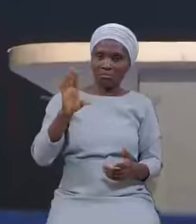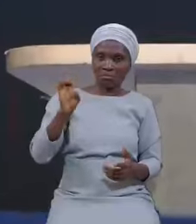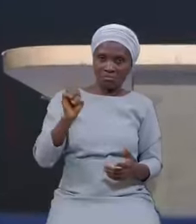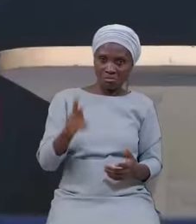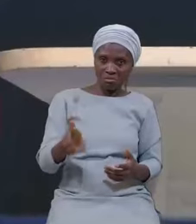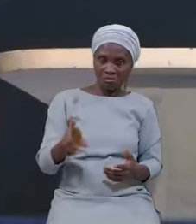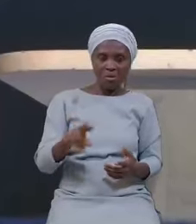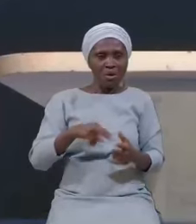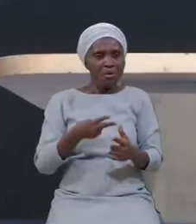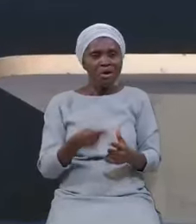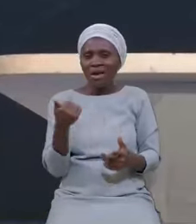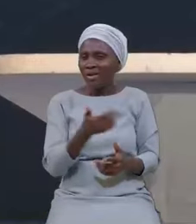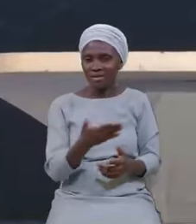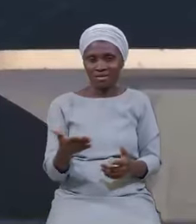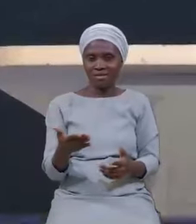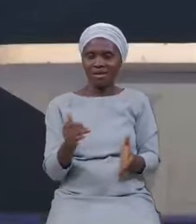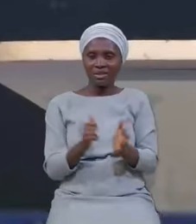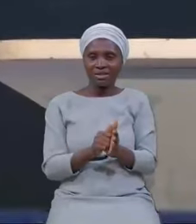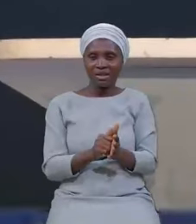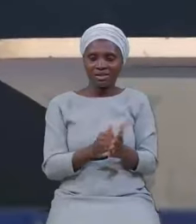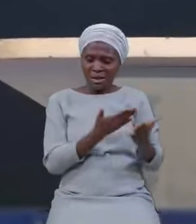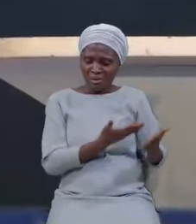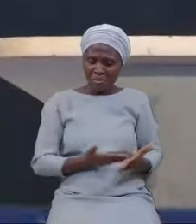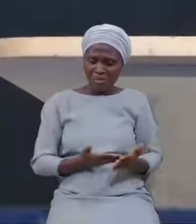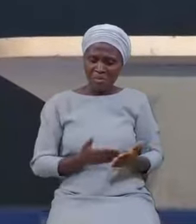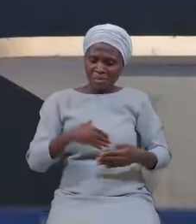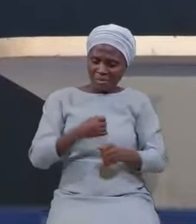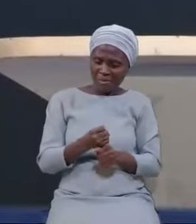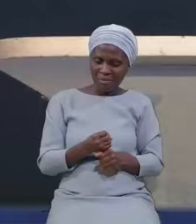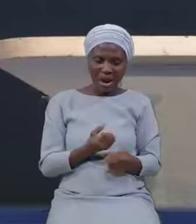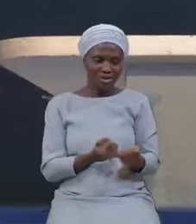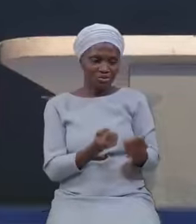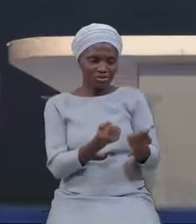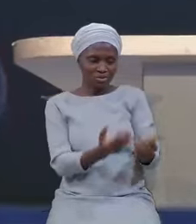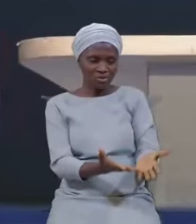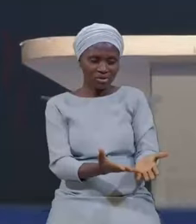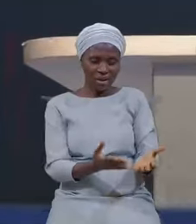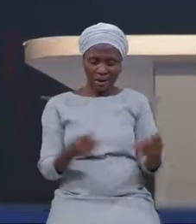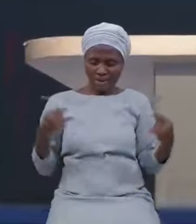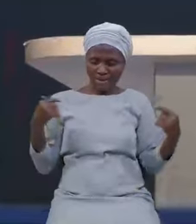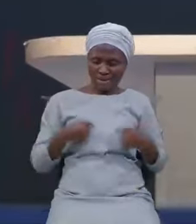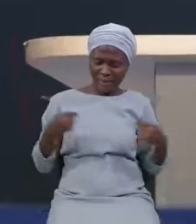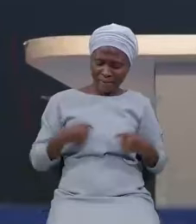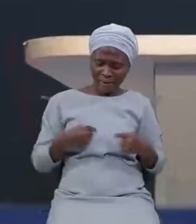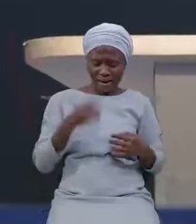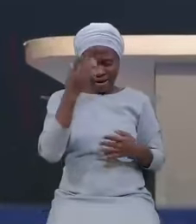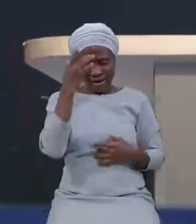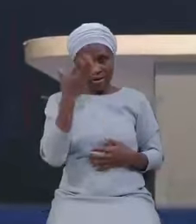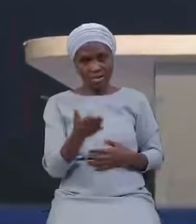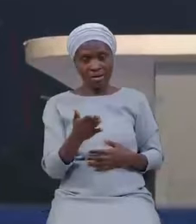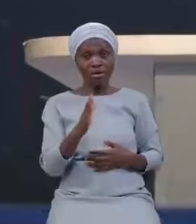tout ce qui cause de douleur, de maladie là-bas, mets simplement la main là-bas, en levant l'autre